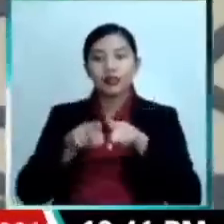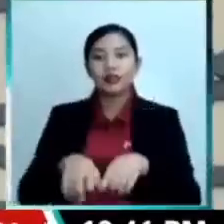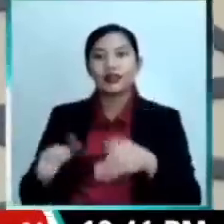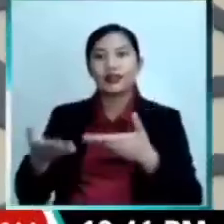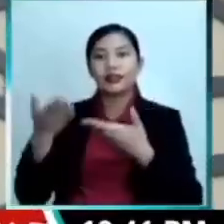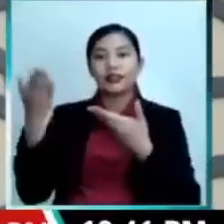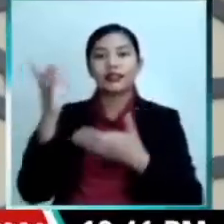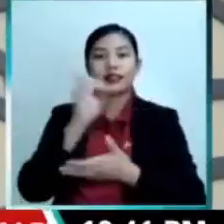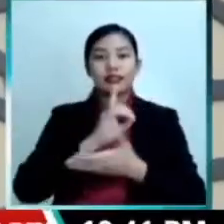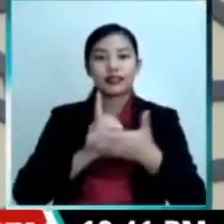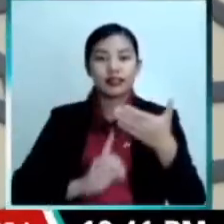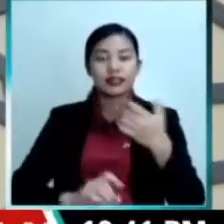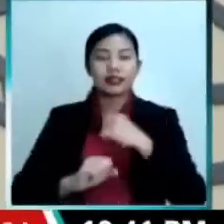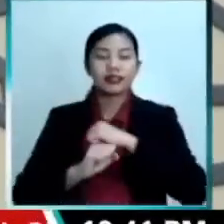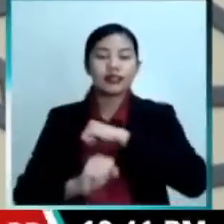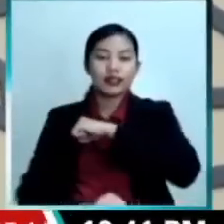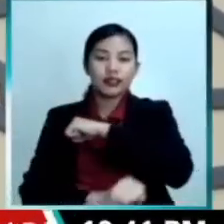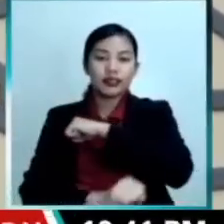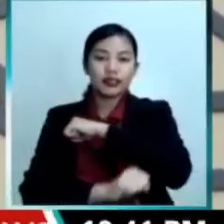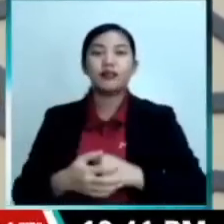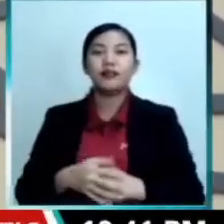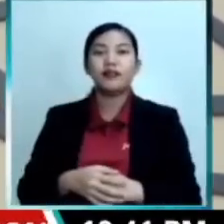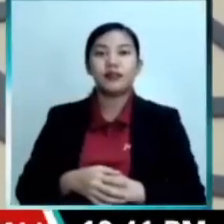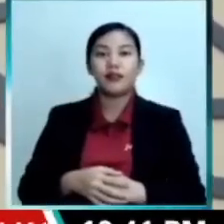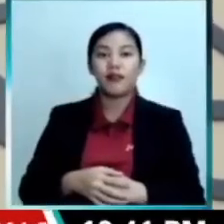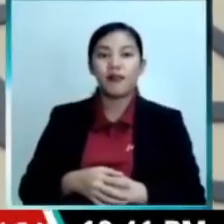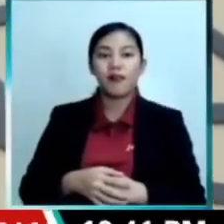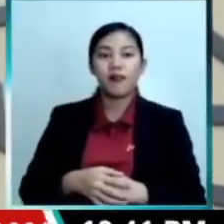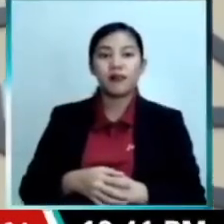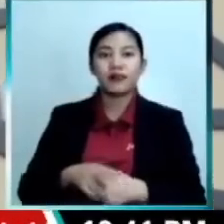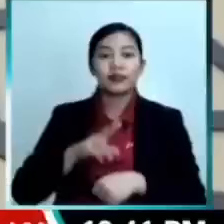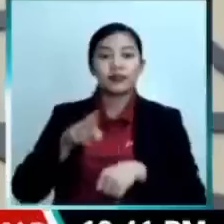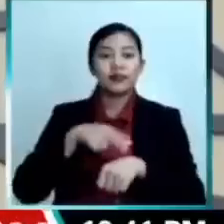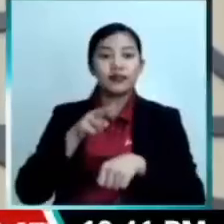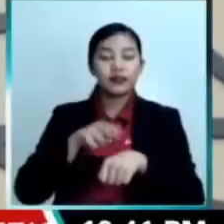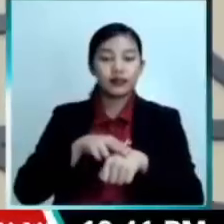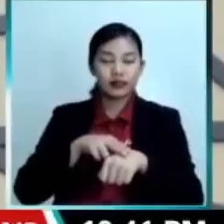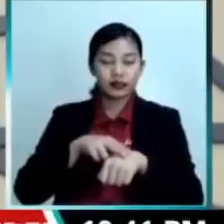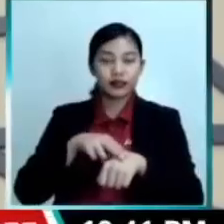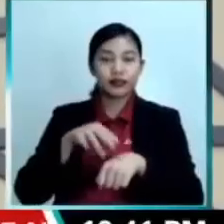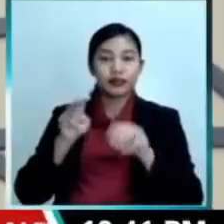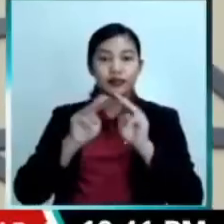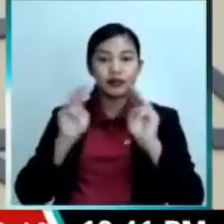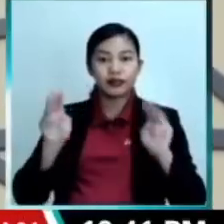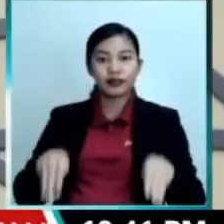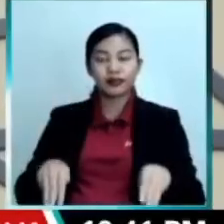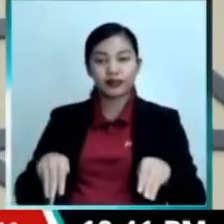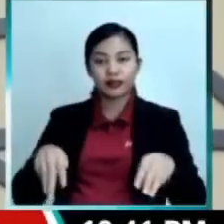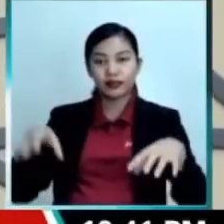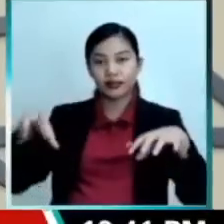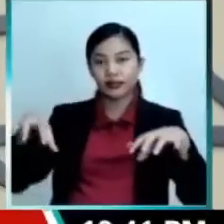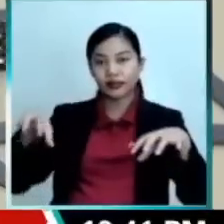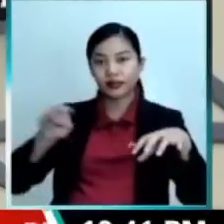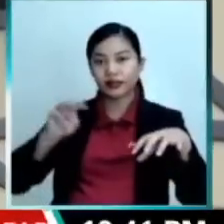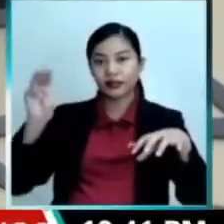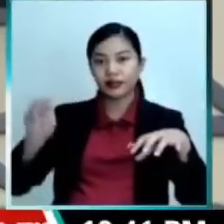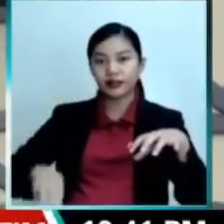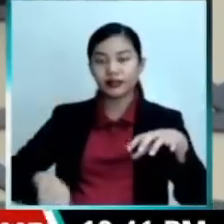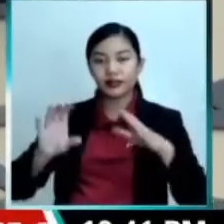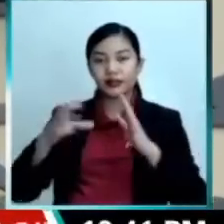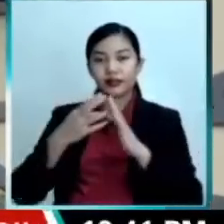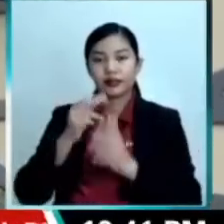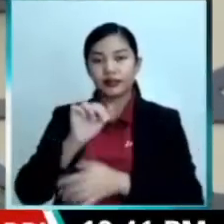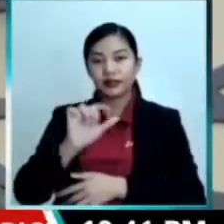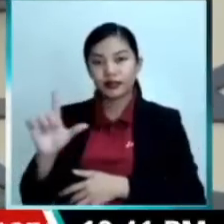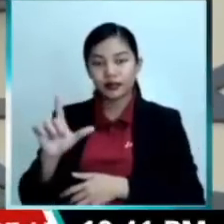sentro ng abalang bahagi ng lungsod ng Maynila ang National Museum. Kapitbahay nito ang Manila City Hall, Intramuros at Luneta. Nasa